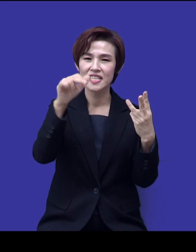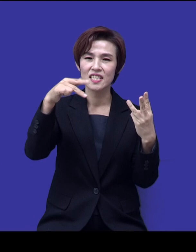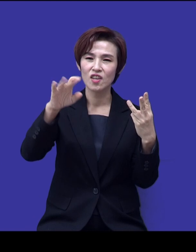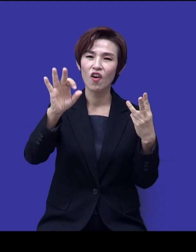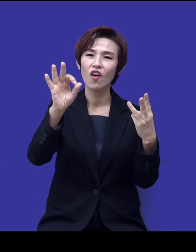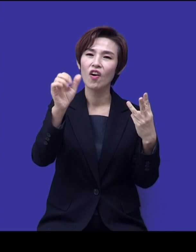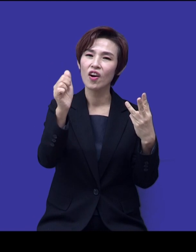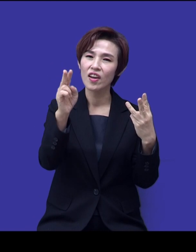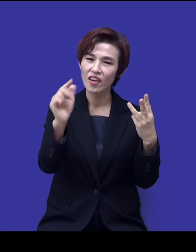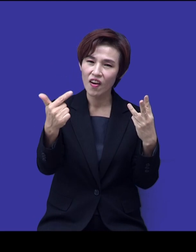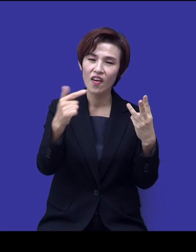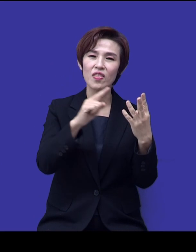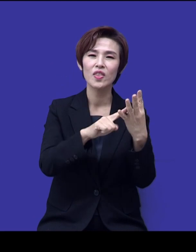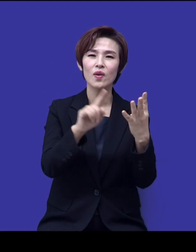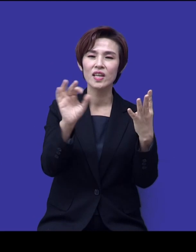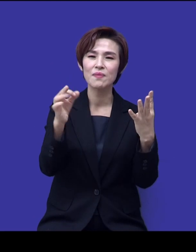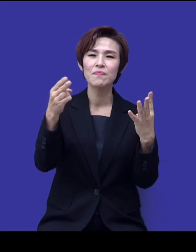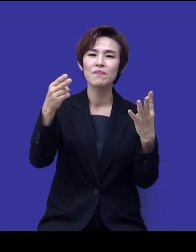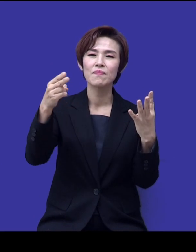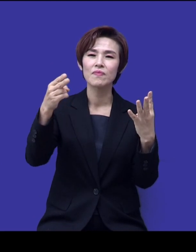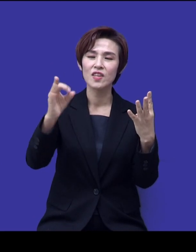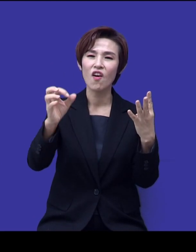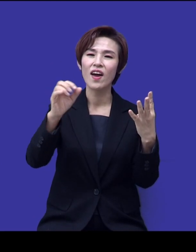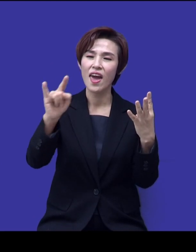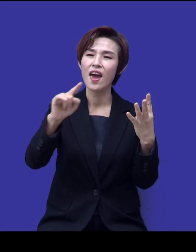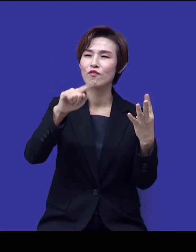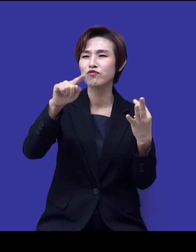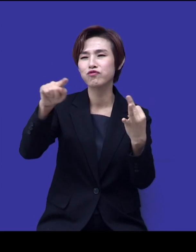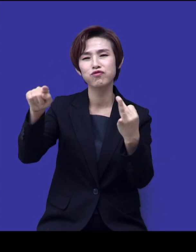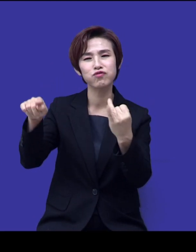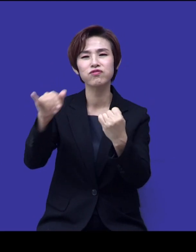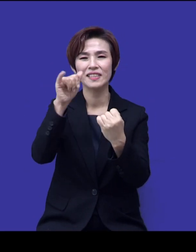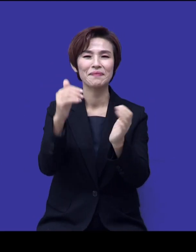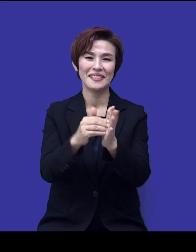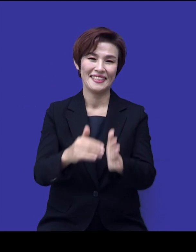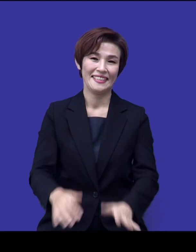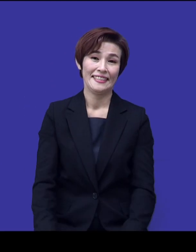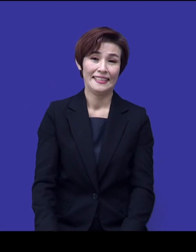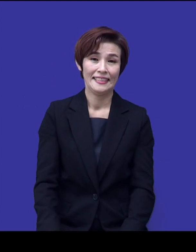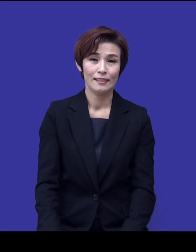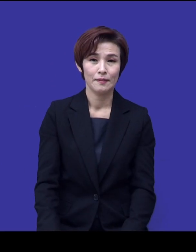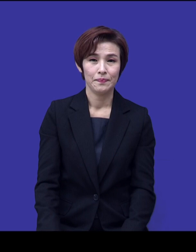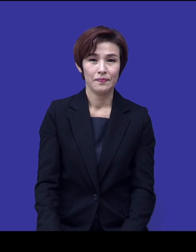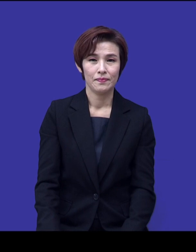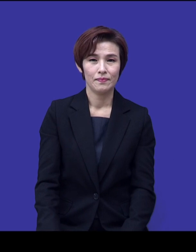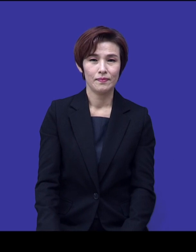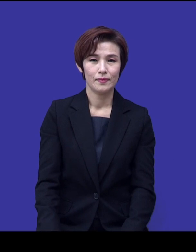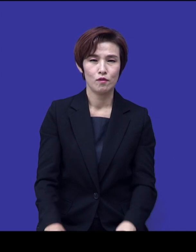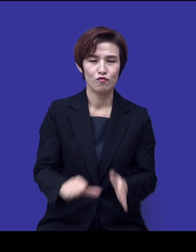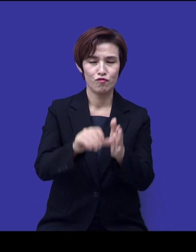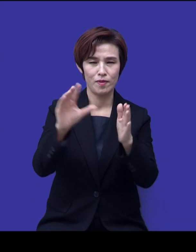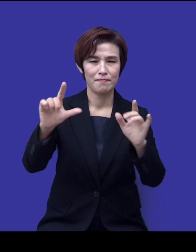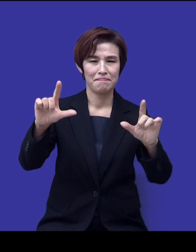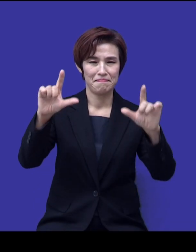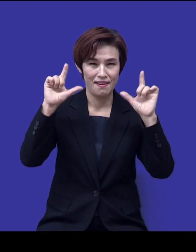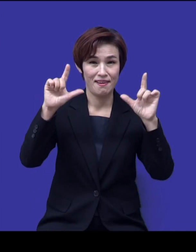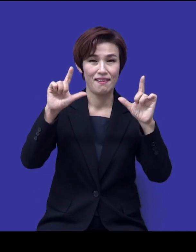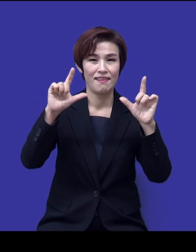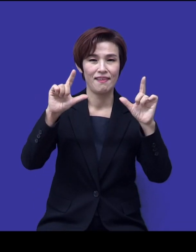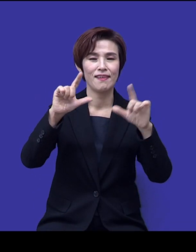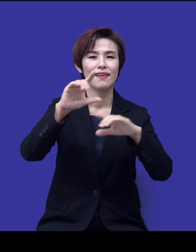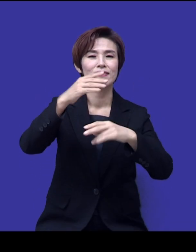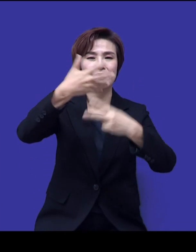그리고 돌아가신 김영애 선생님, 예. 박인환 선생님 여러분 나오셨죠. 그렇죠. 그러니까 그런 명 작품을 만드셨으니까 명 PD가 맞죠.